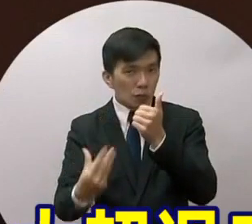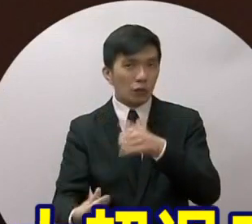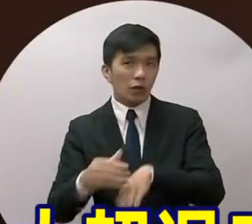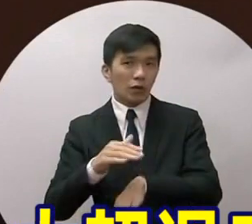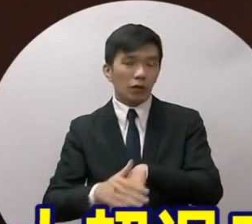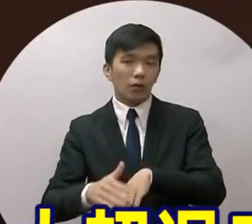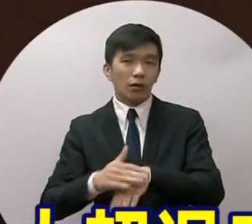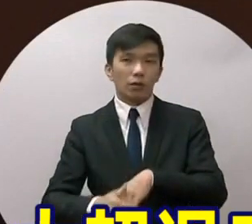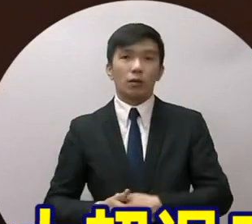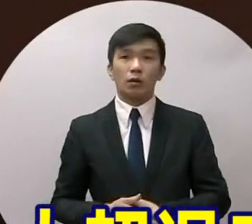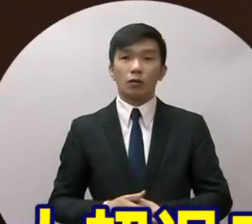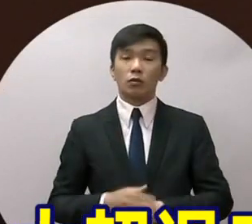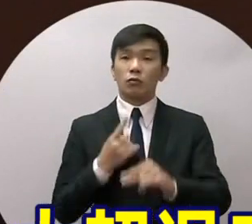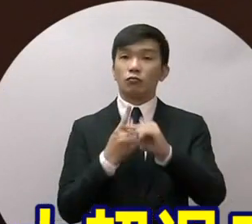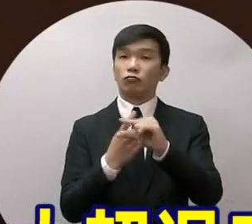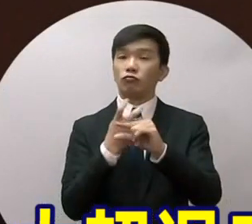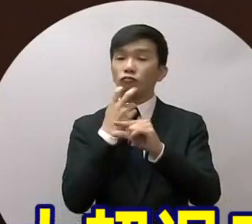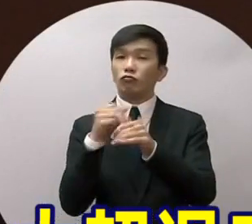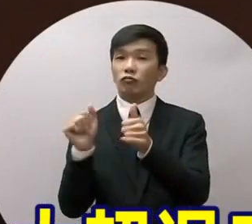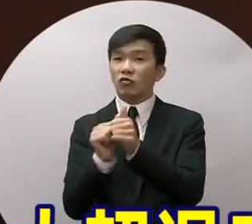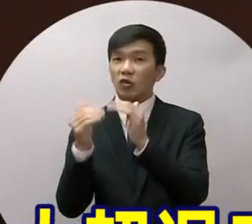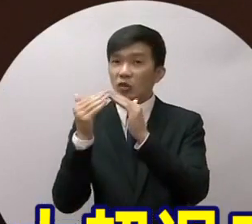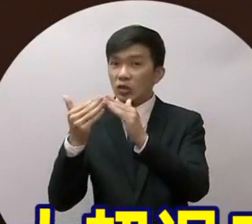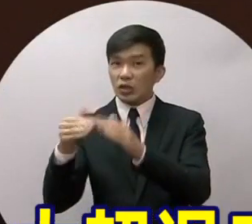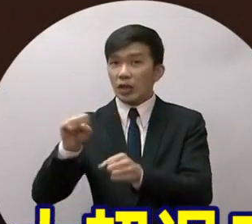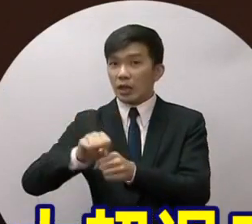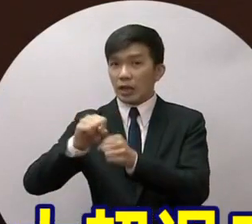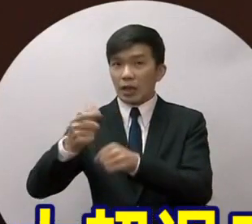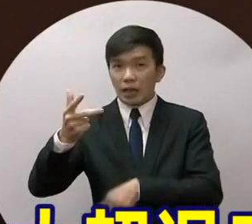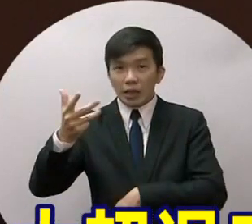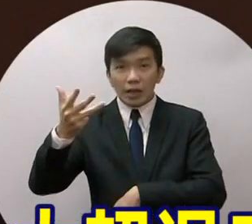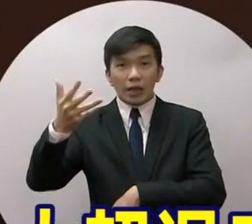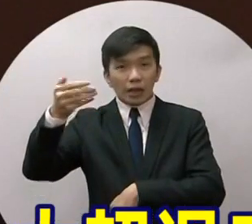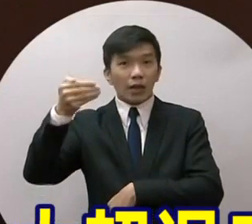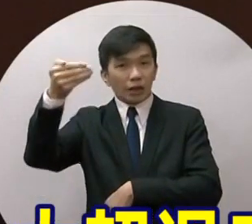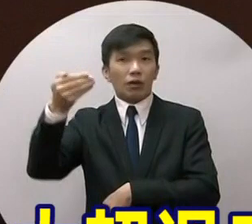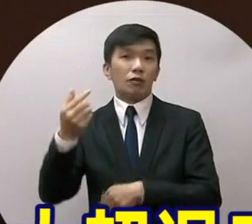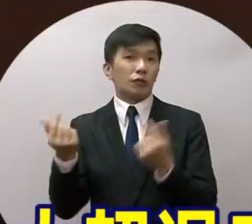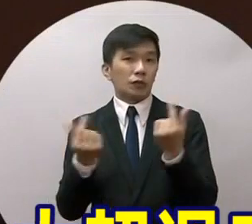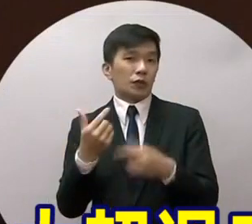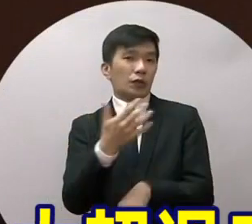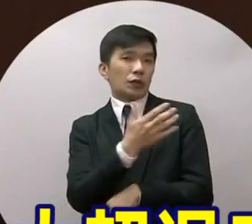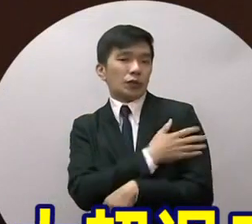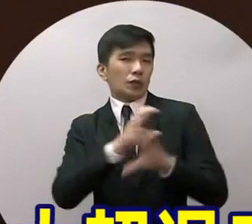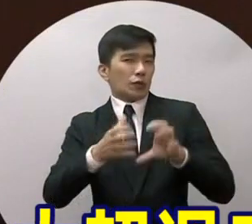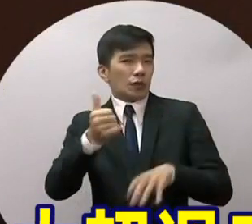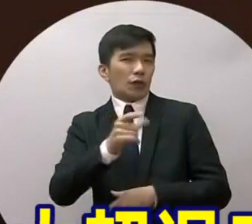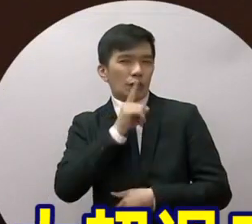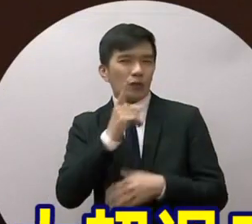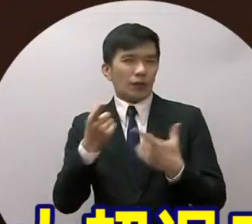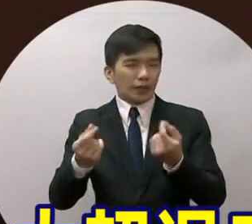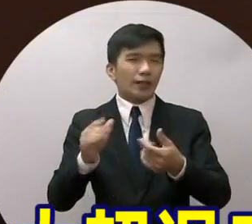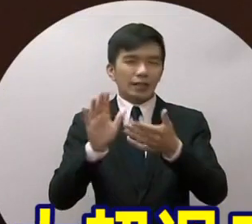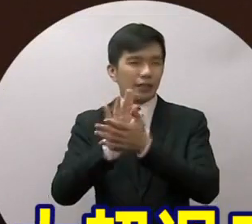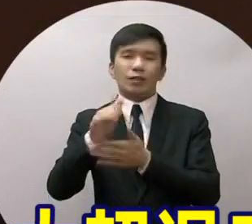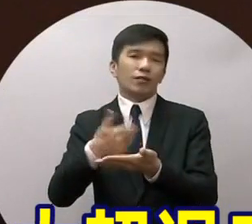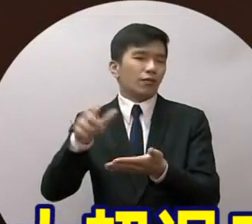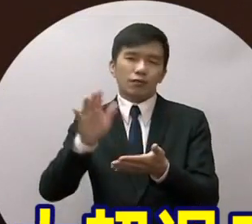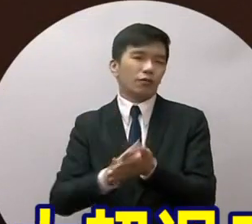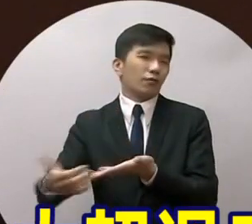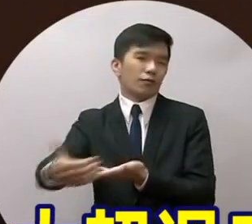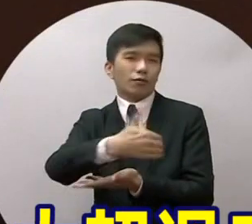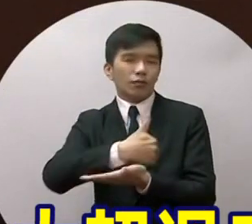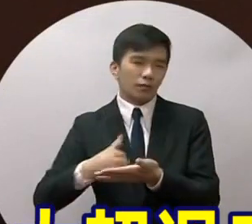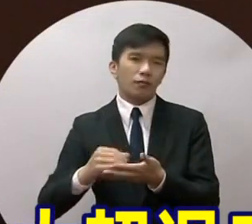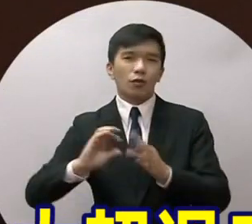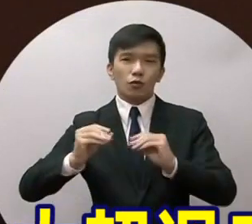却越来越多，搞不好真如陈水扁所预言的，干脆国土重划，大家